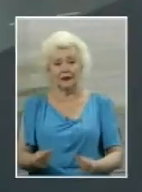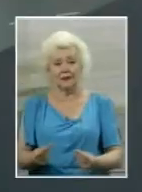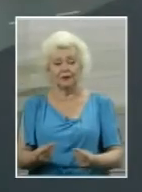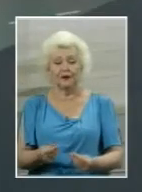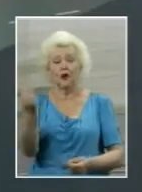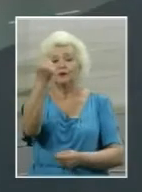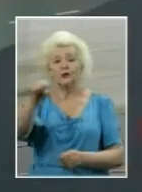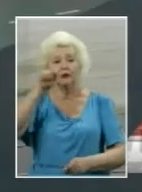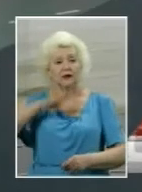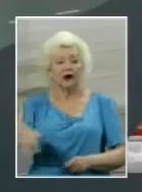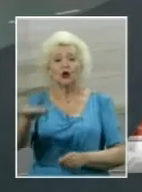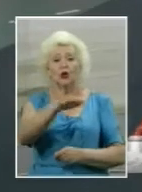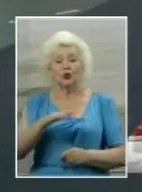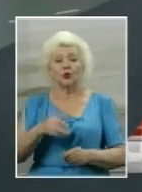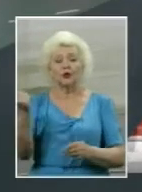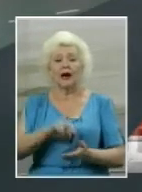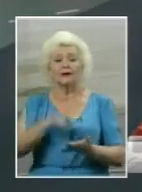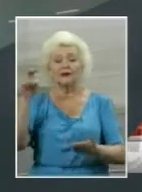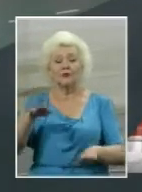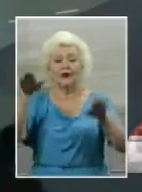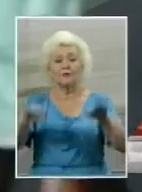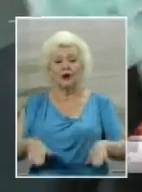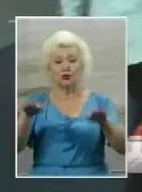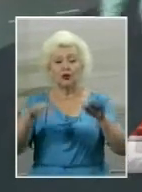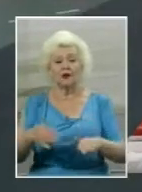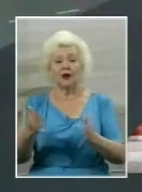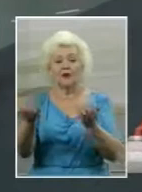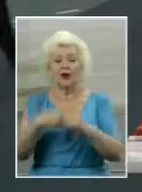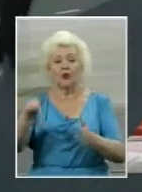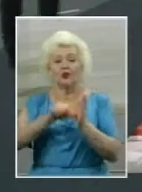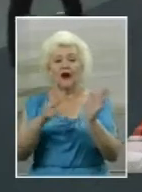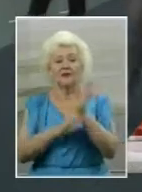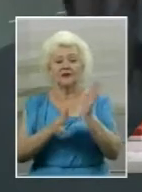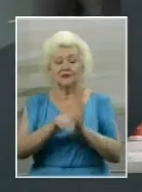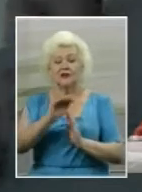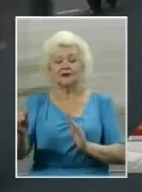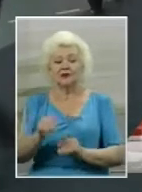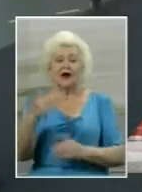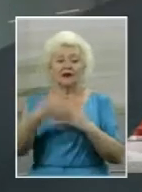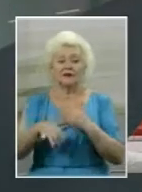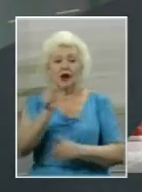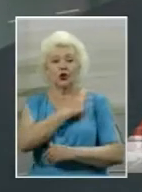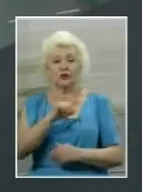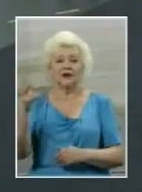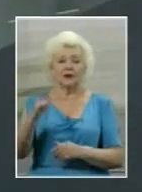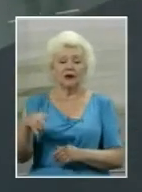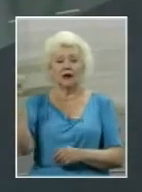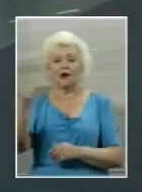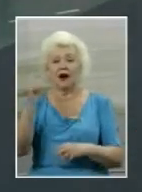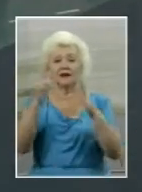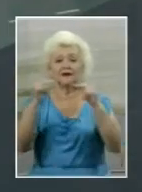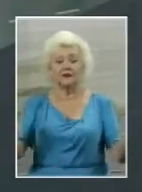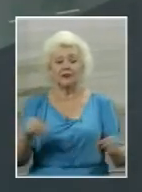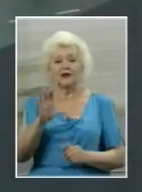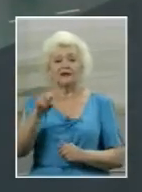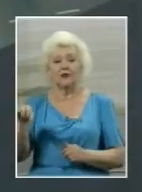У чемпіонаті України зі стрибків на батуті бере участь 80 дітей з Херсону, Одеси, Миколаєва, Харкова, Дніпра, Славутича